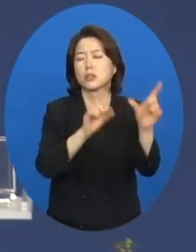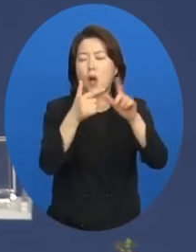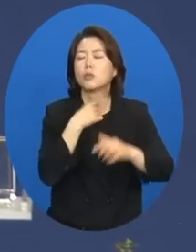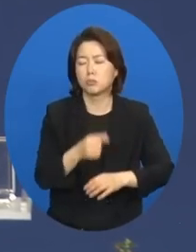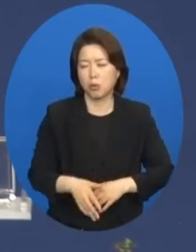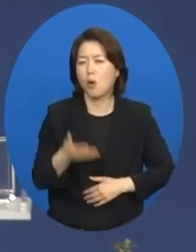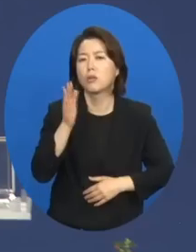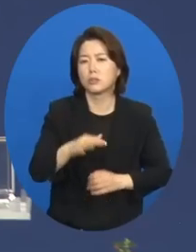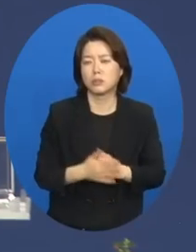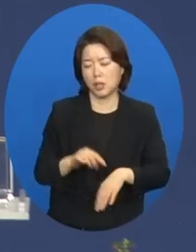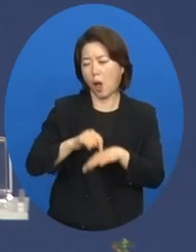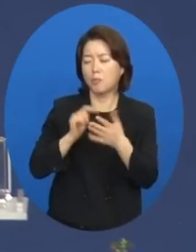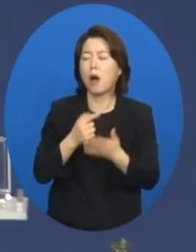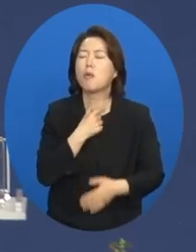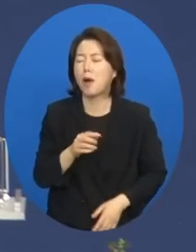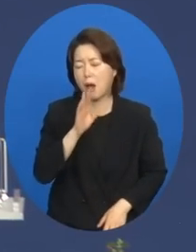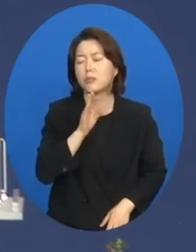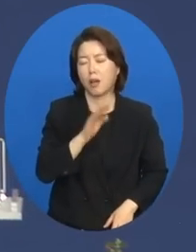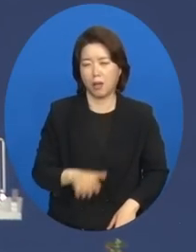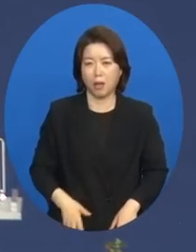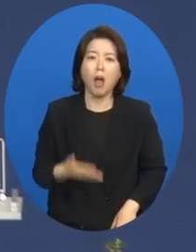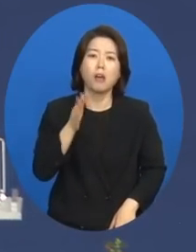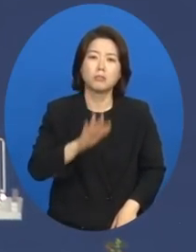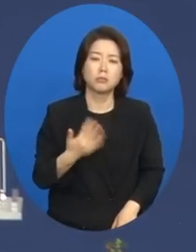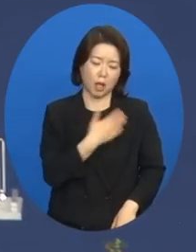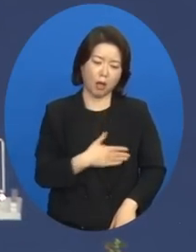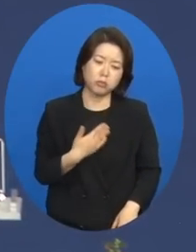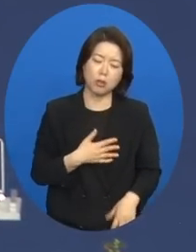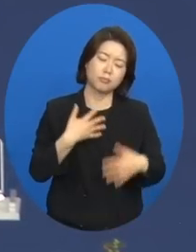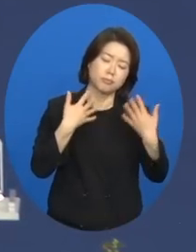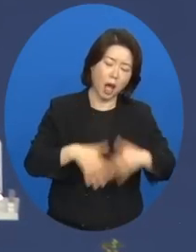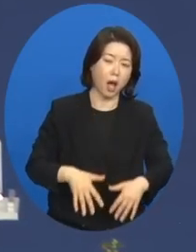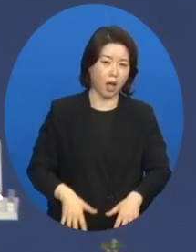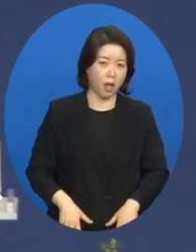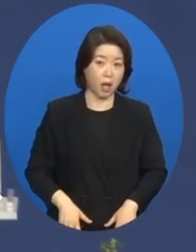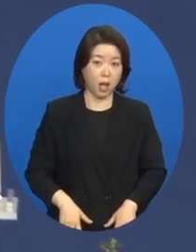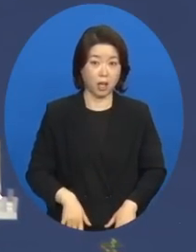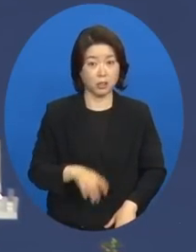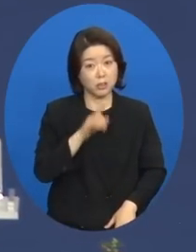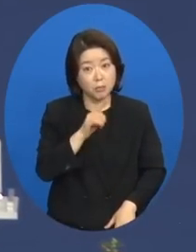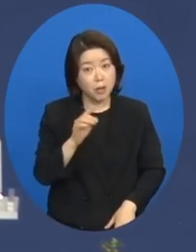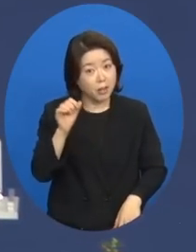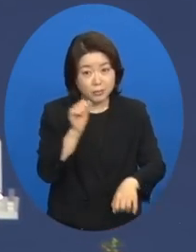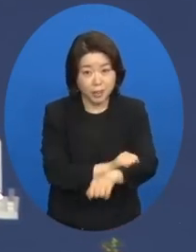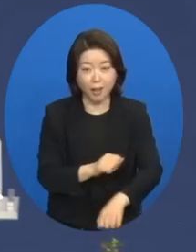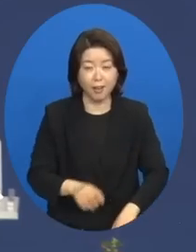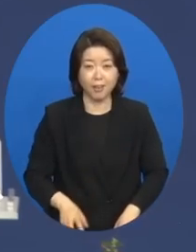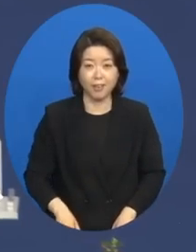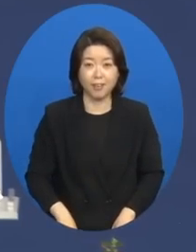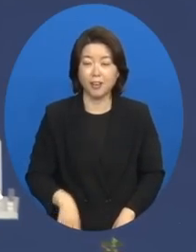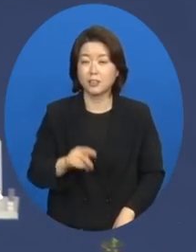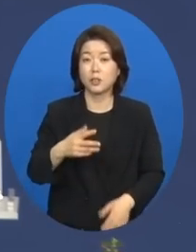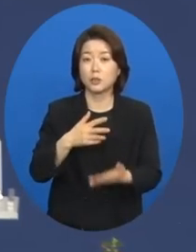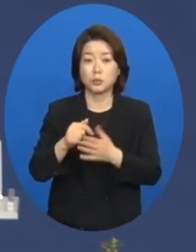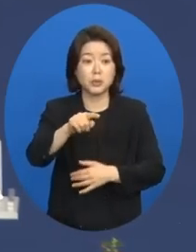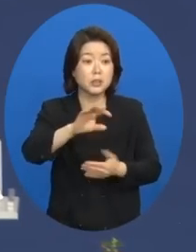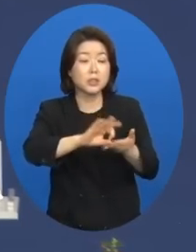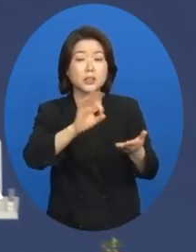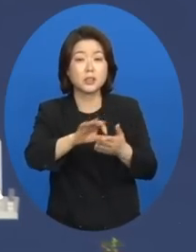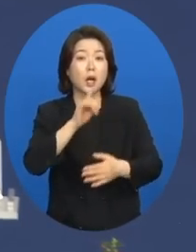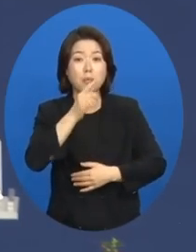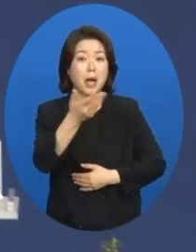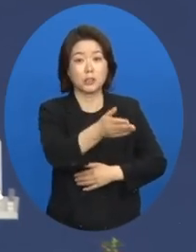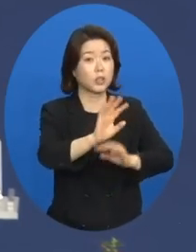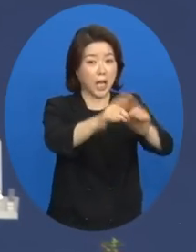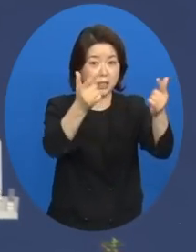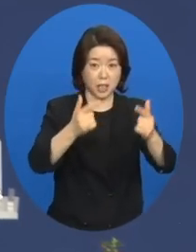그런데 마음은 원이에요. 그런데 육신이 약해서 뭐 이런 얘기 주님이 그럴 때 써먹으라고 주신 말이